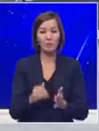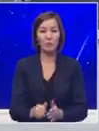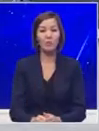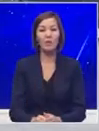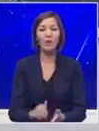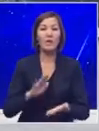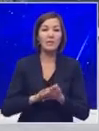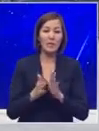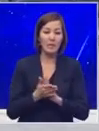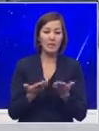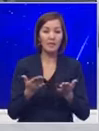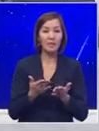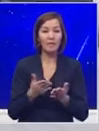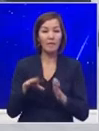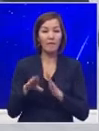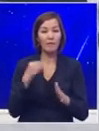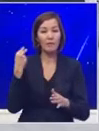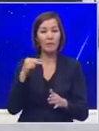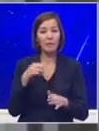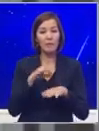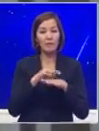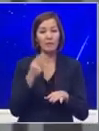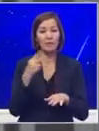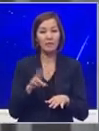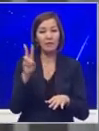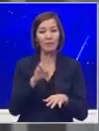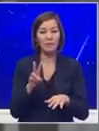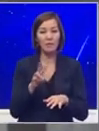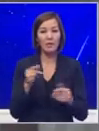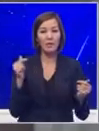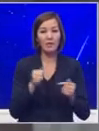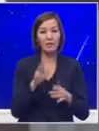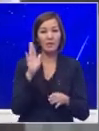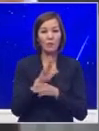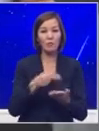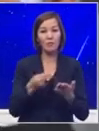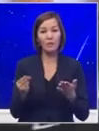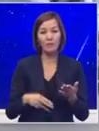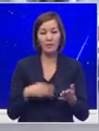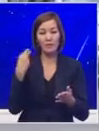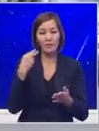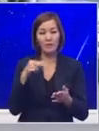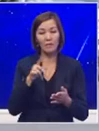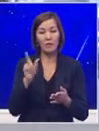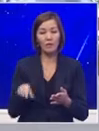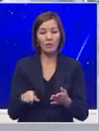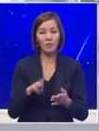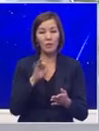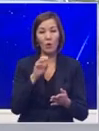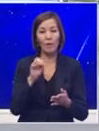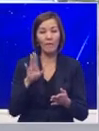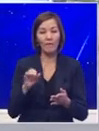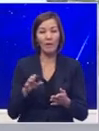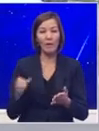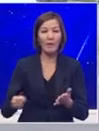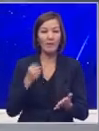Согласно утвержденной дате выборы президента состоятся 20 ноября соответствующий указ уже подписан главой государства выдвижение кандидатов